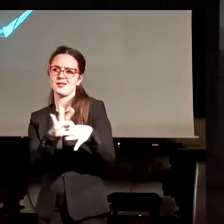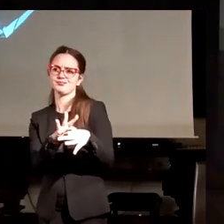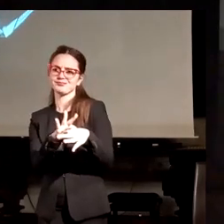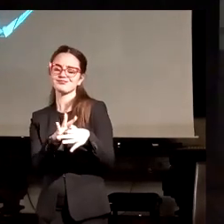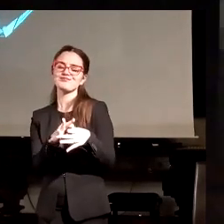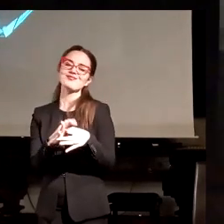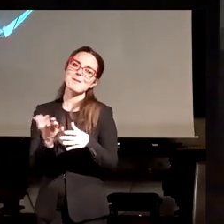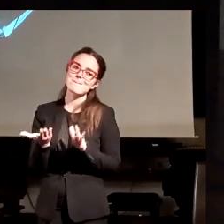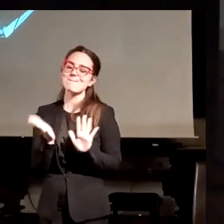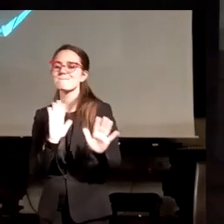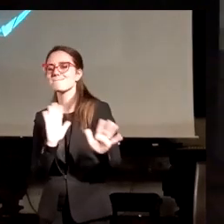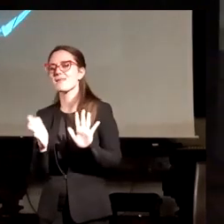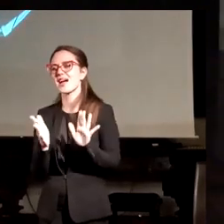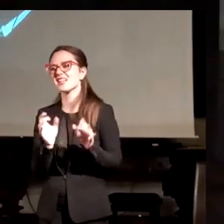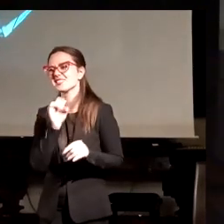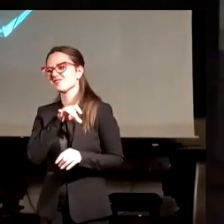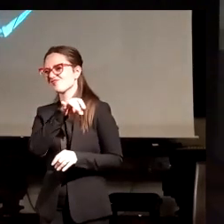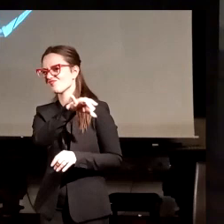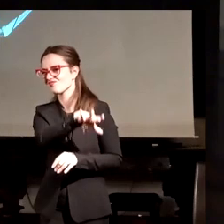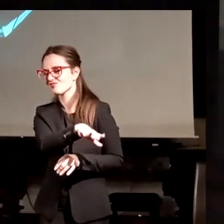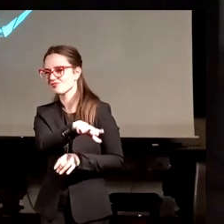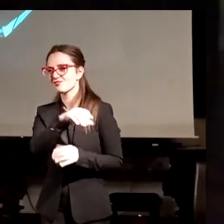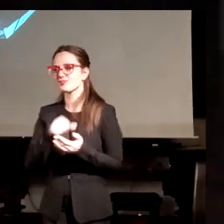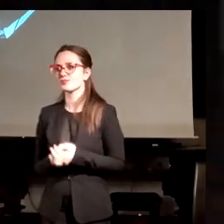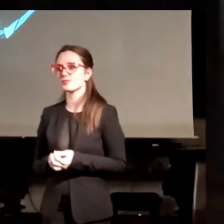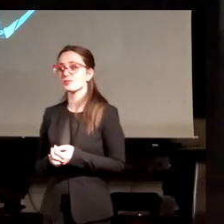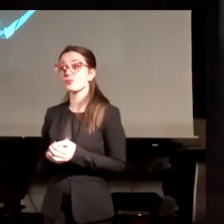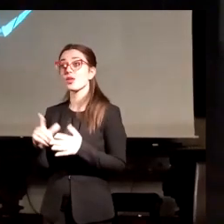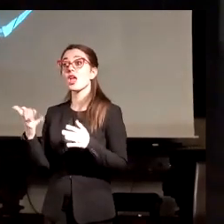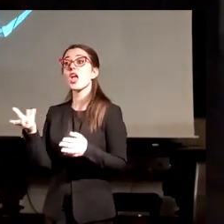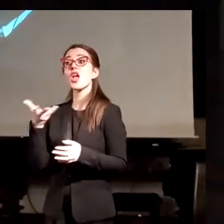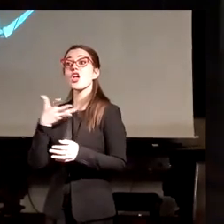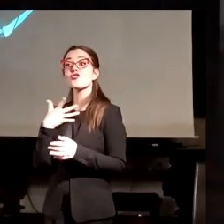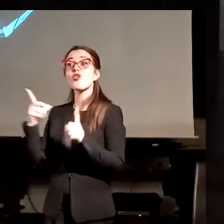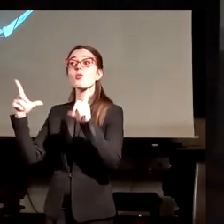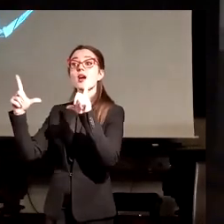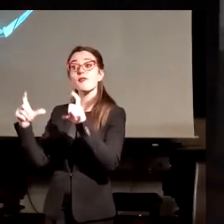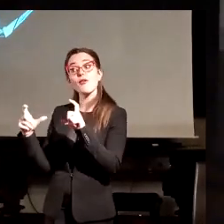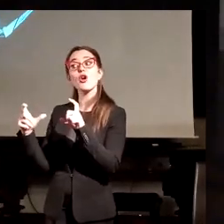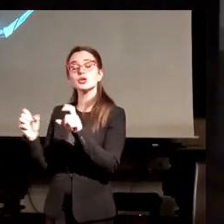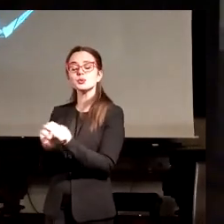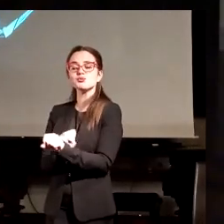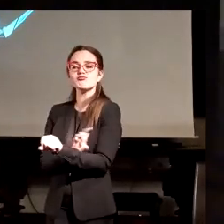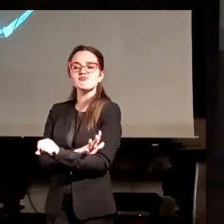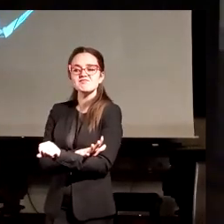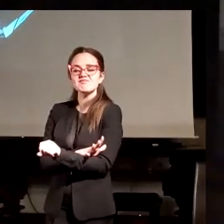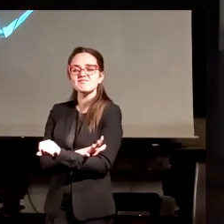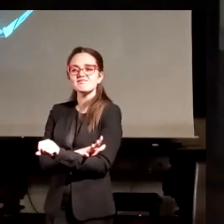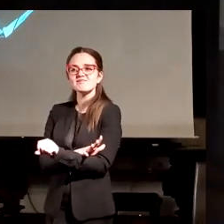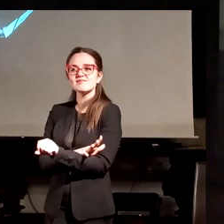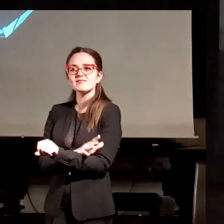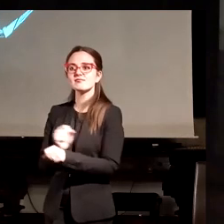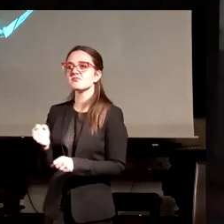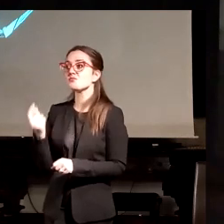perché avevano rifiutato questa c'è una commovente foto non so se loro l'hanno la fanno scure insomma come